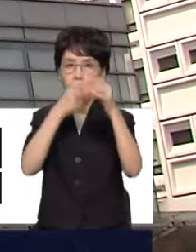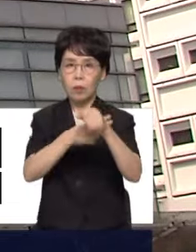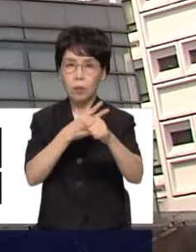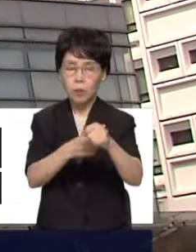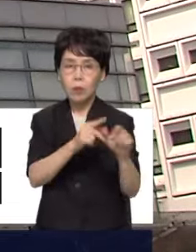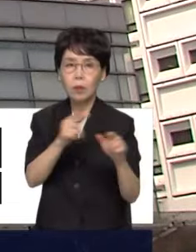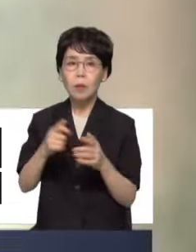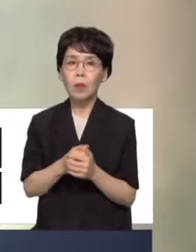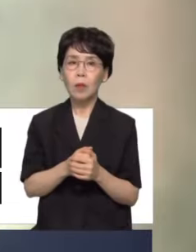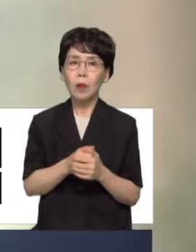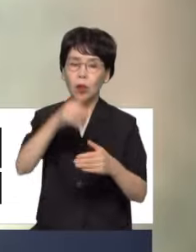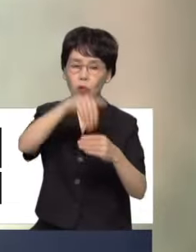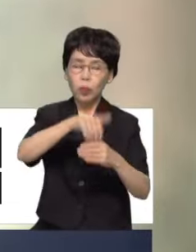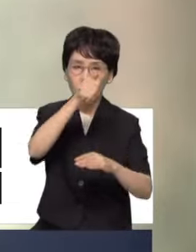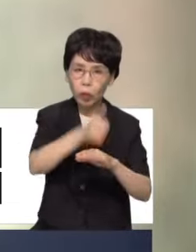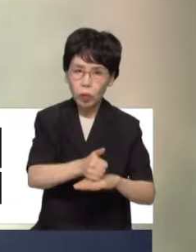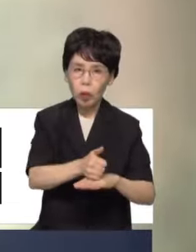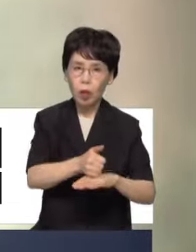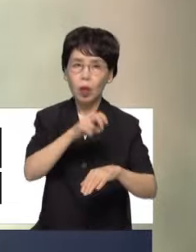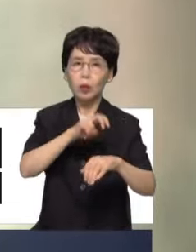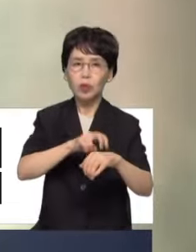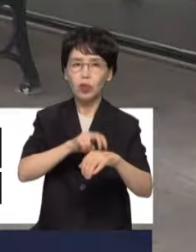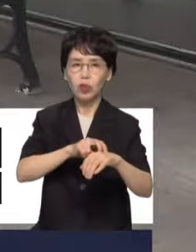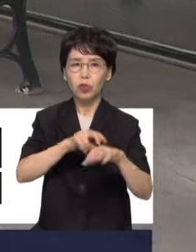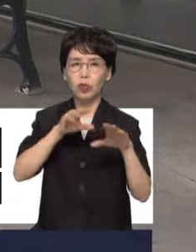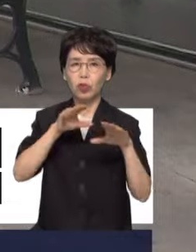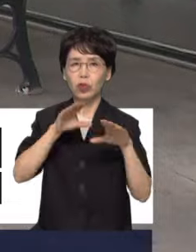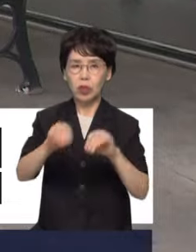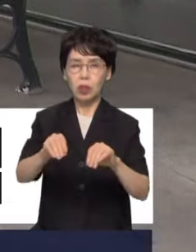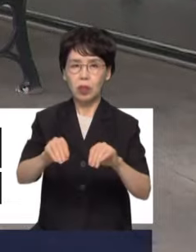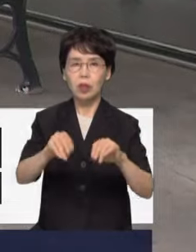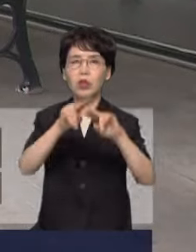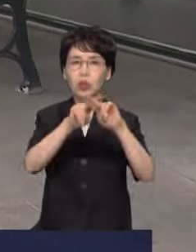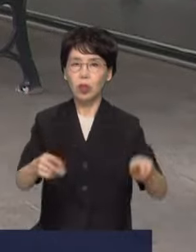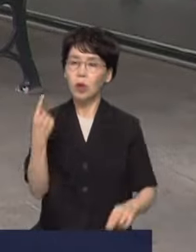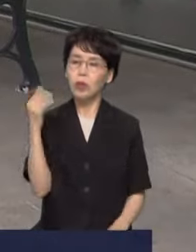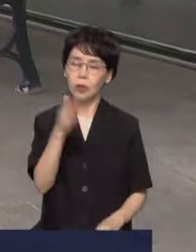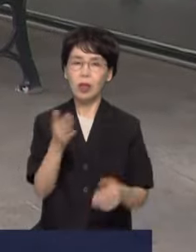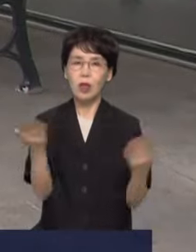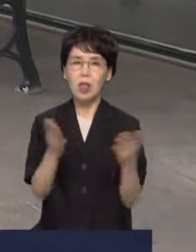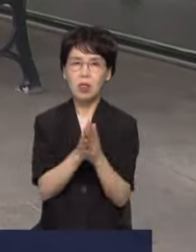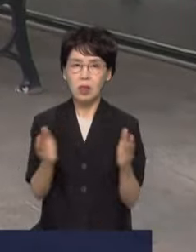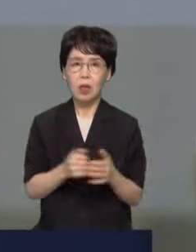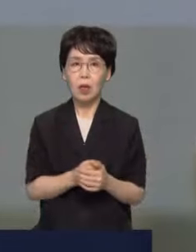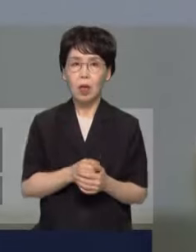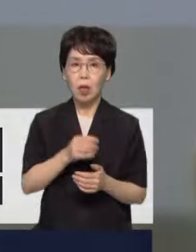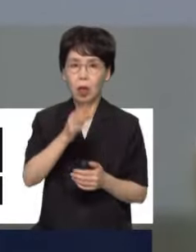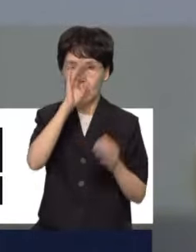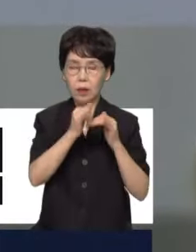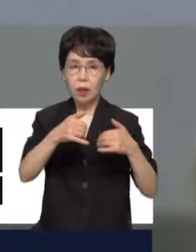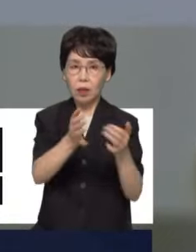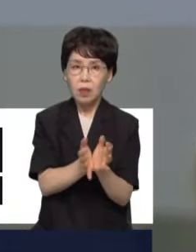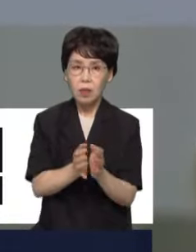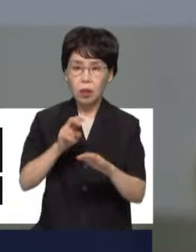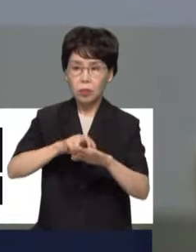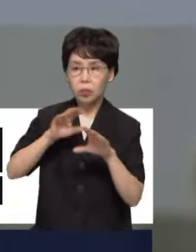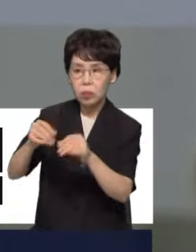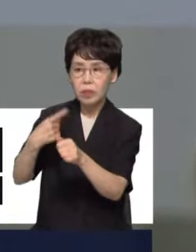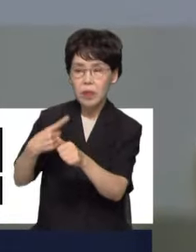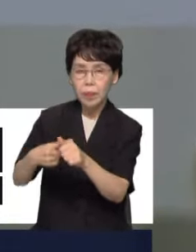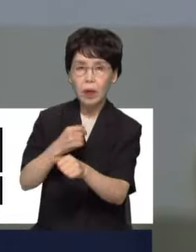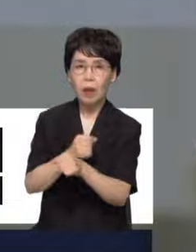교수들은 투표 끝에 휴진을 철회하고 어제부터 정상 진료에 들어갔습니다. 환자단체들이 휴진을 비판하는